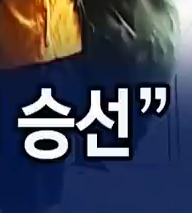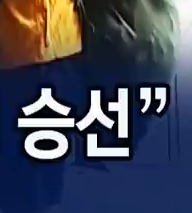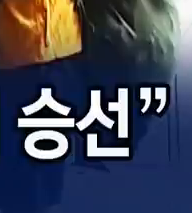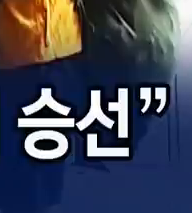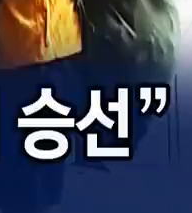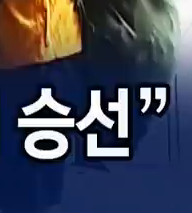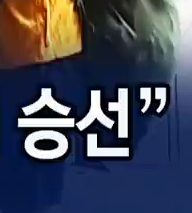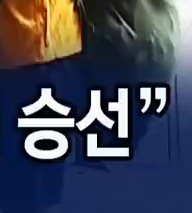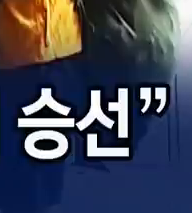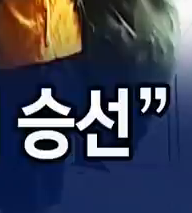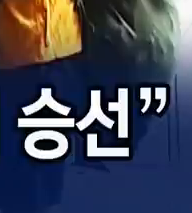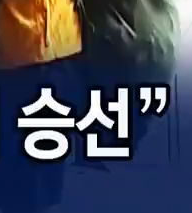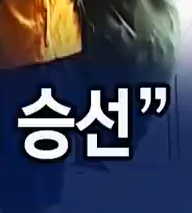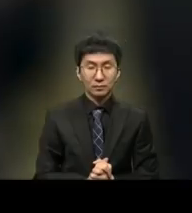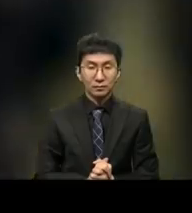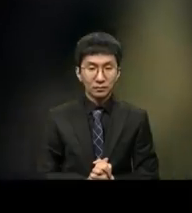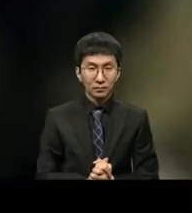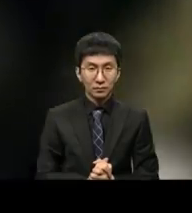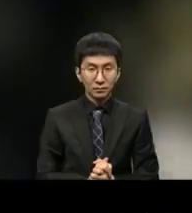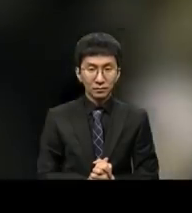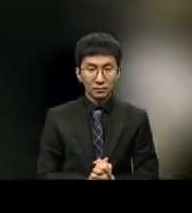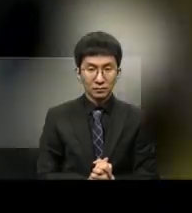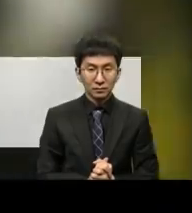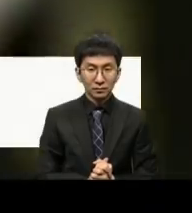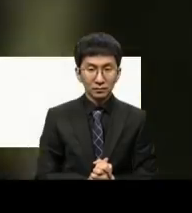보도하겠습니다. 워싱턴입니다.